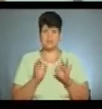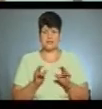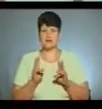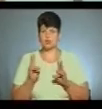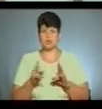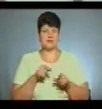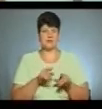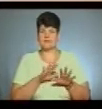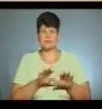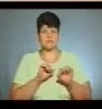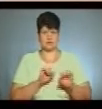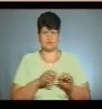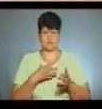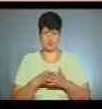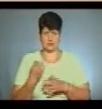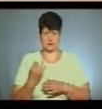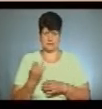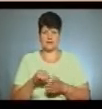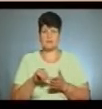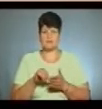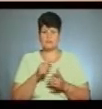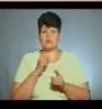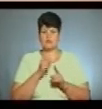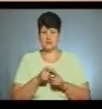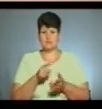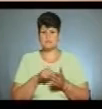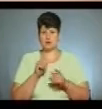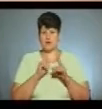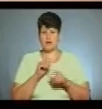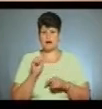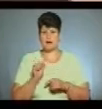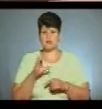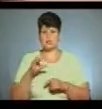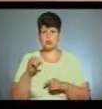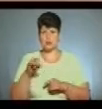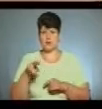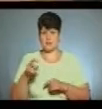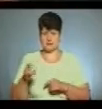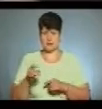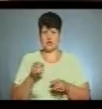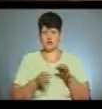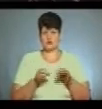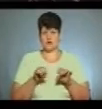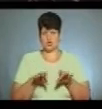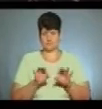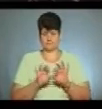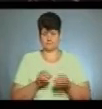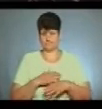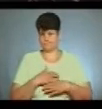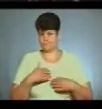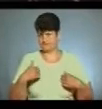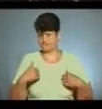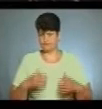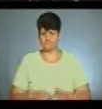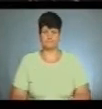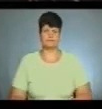не відстоював свої інтереси». Представник відповідача Тернопільської міськради Аліна Сухарська судове рішення не коментувала. Анжела Шова, Юрій